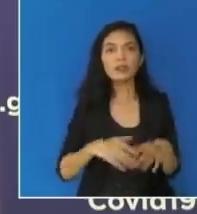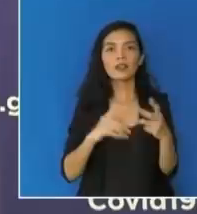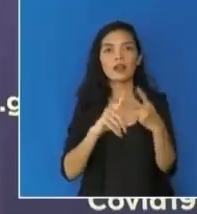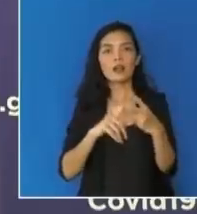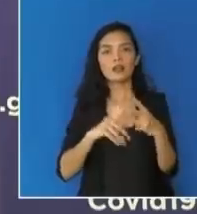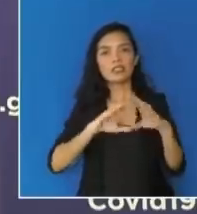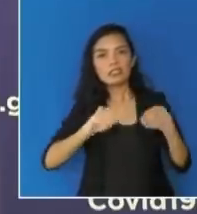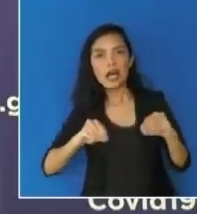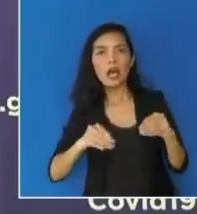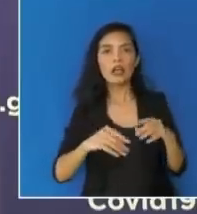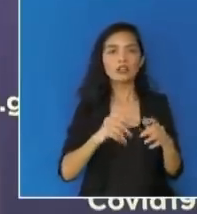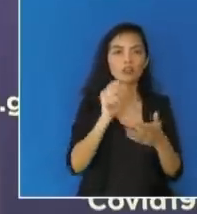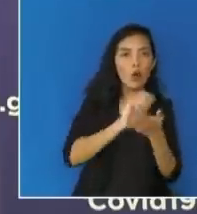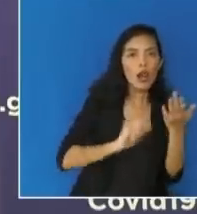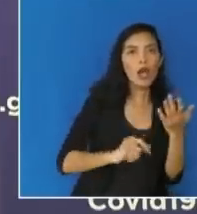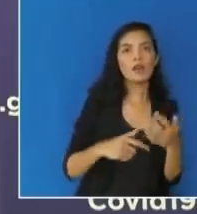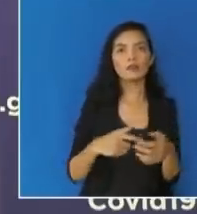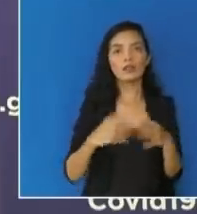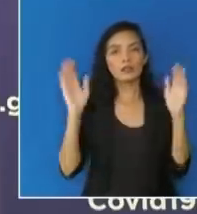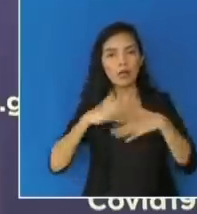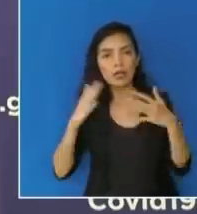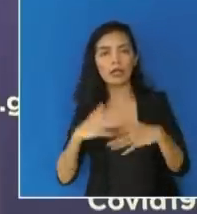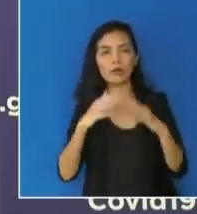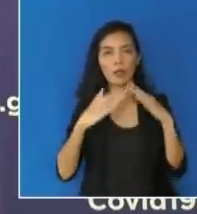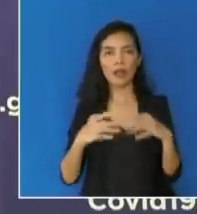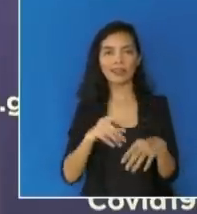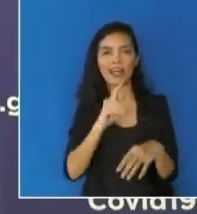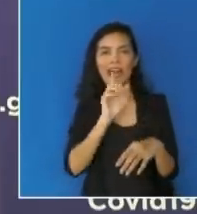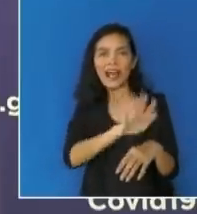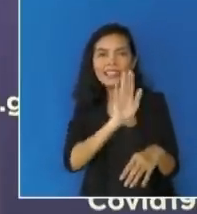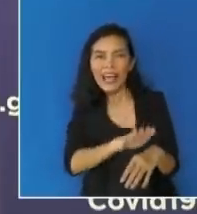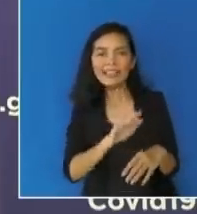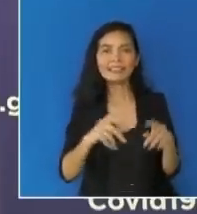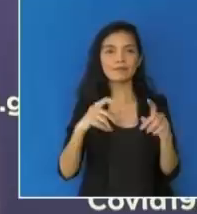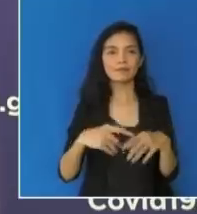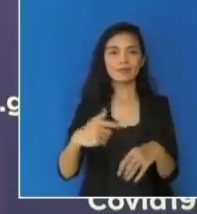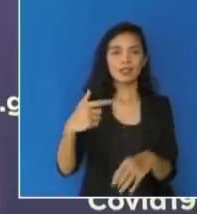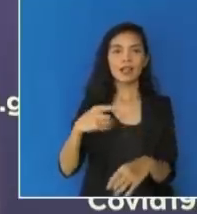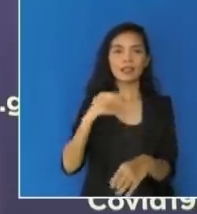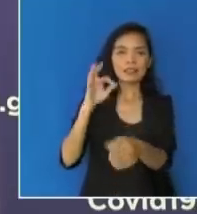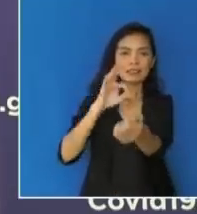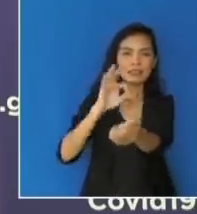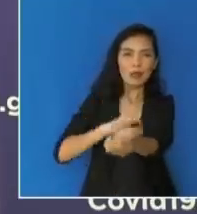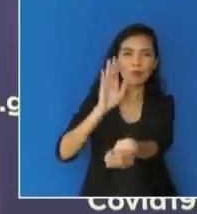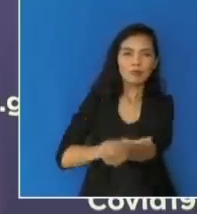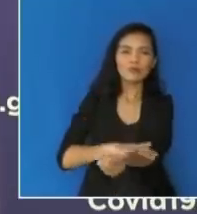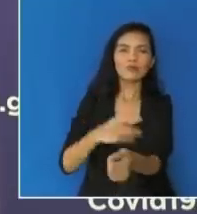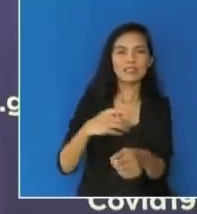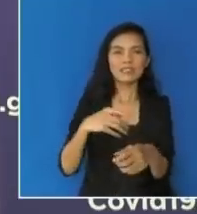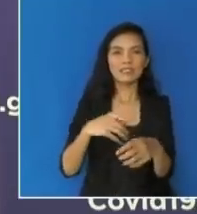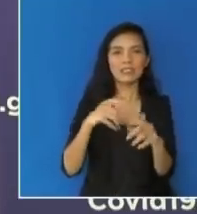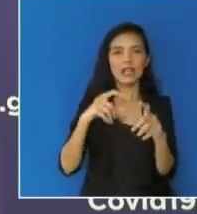rumah. Waspadai ancaman demam berdarah. Karena pada bulan-bulan ini kita akan berhadapan